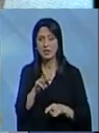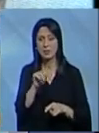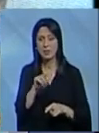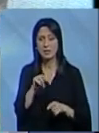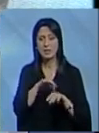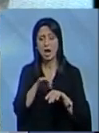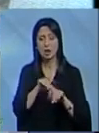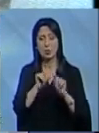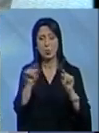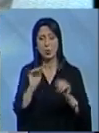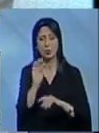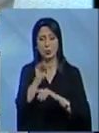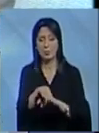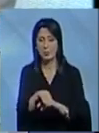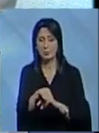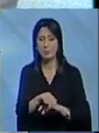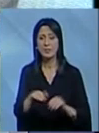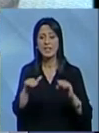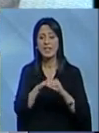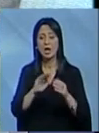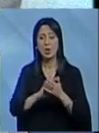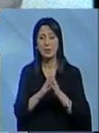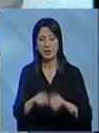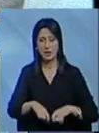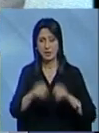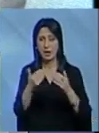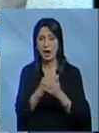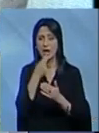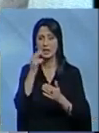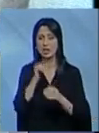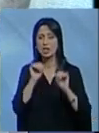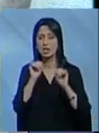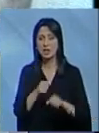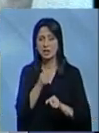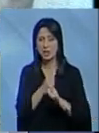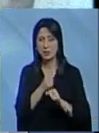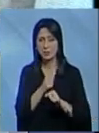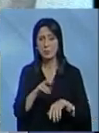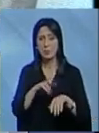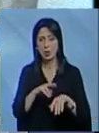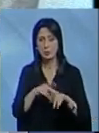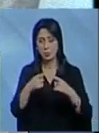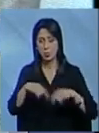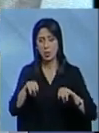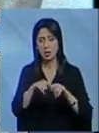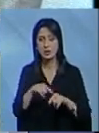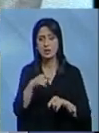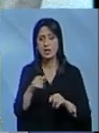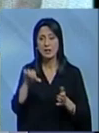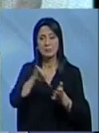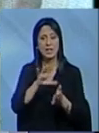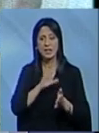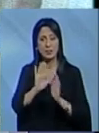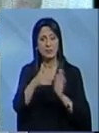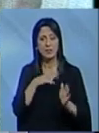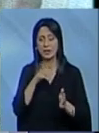უკვე ძალადობის მუხლი წარედგინა ბრალდება. გირაოს პირობების დარღვევის, ახალი დანაშაულის შესაძლო ჩადენის, სამართალდამცავ ორგანოში არ გამოცხადების,